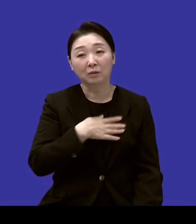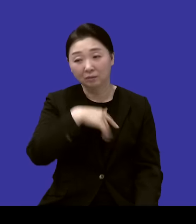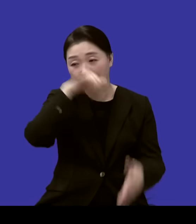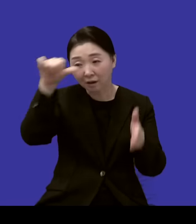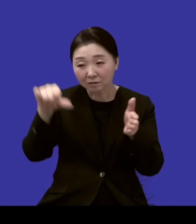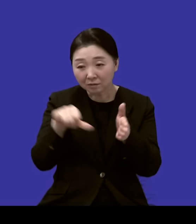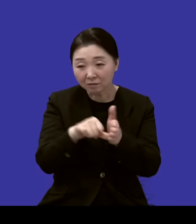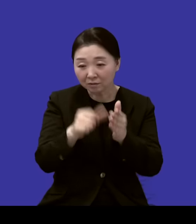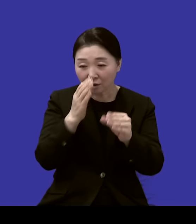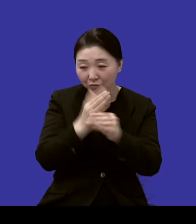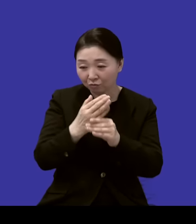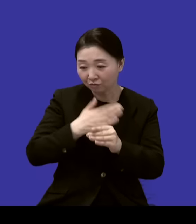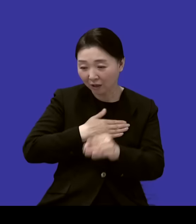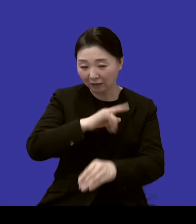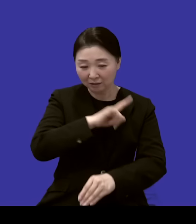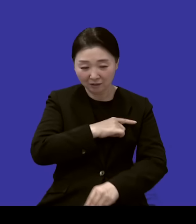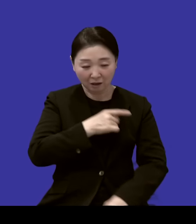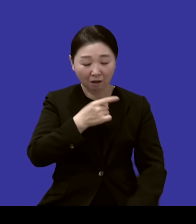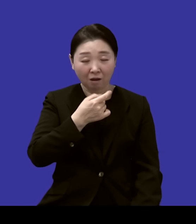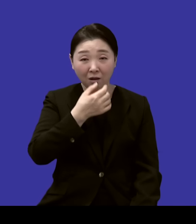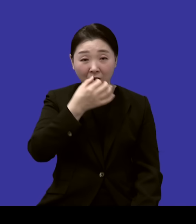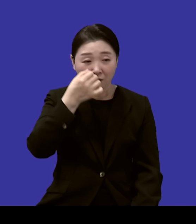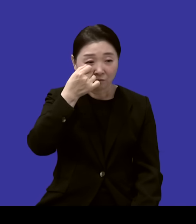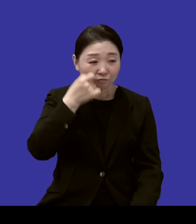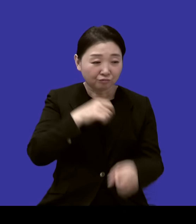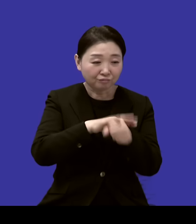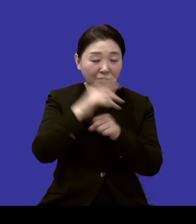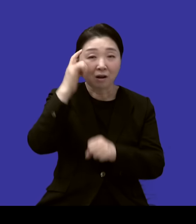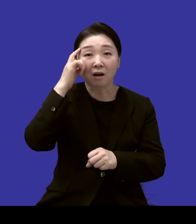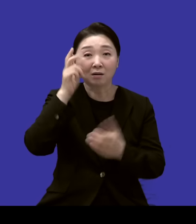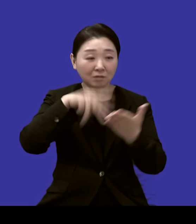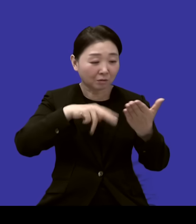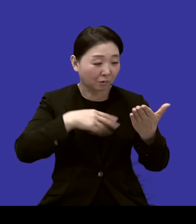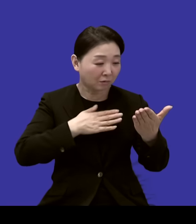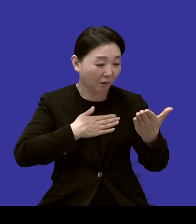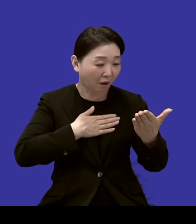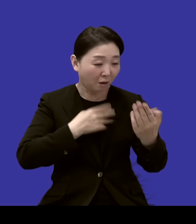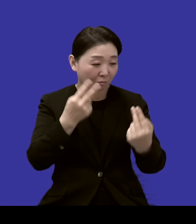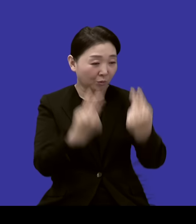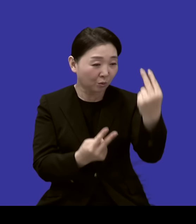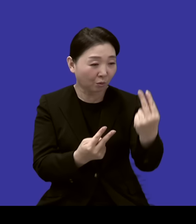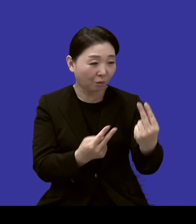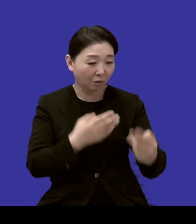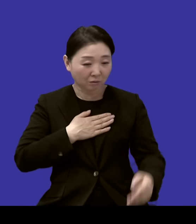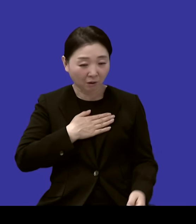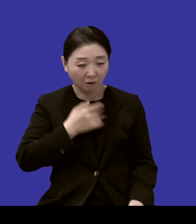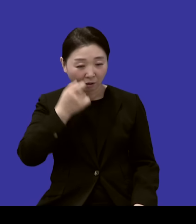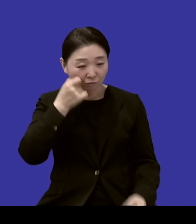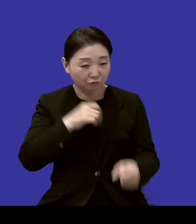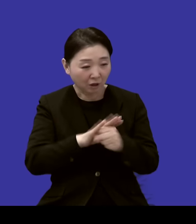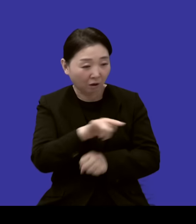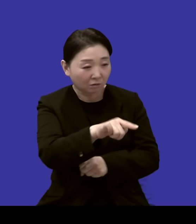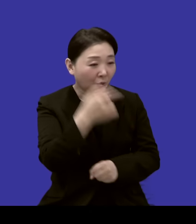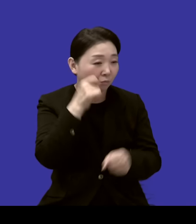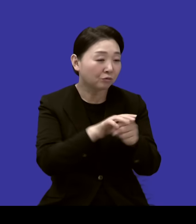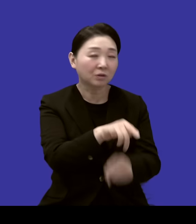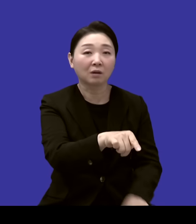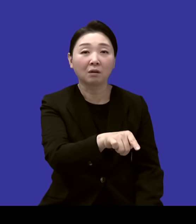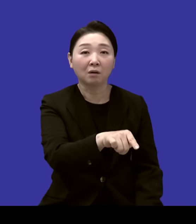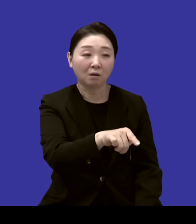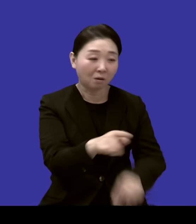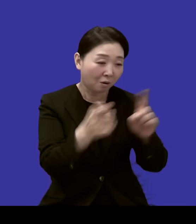제일 불쌍한 사람인 줄 알았거든요. 예. 근데 책을 읽으니까 저보다 더 불쌍한 사람들이 나와서 네. 나도 이분들이 일어났다면 나도